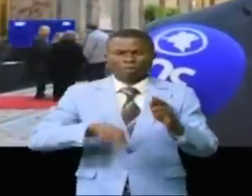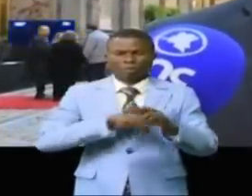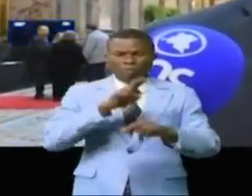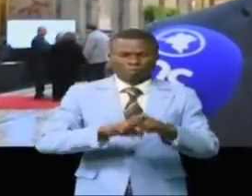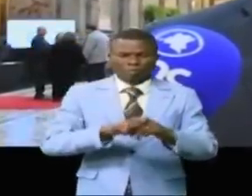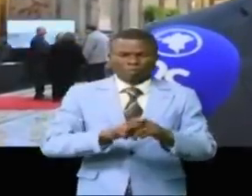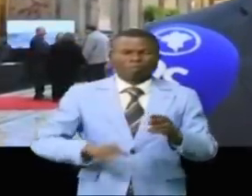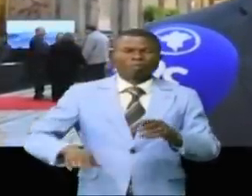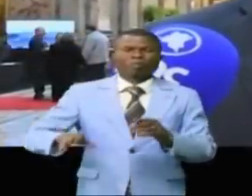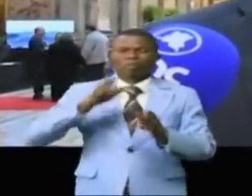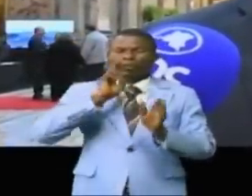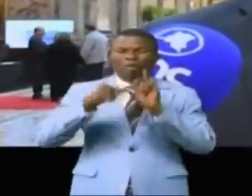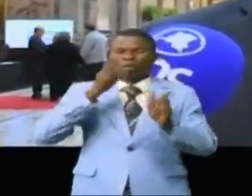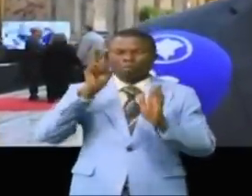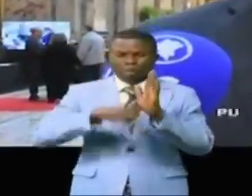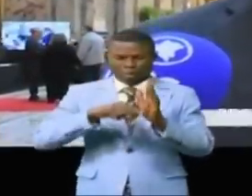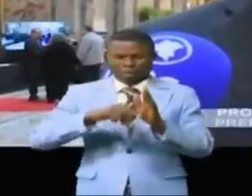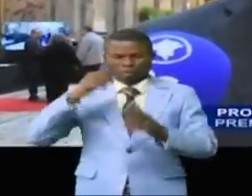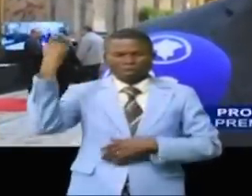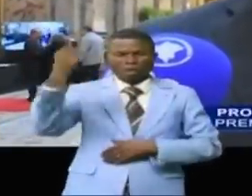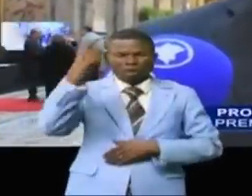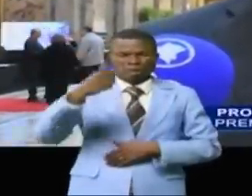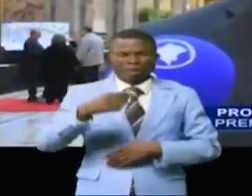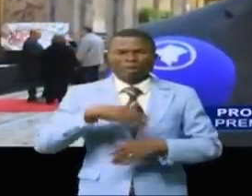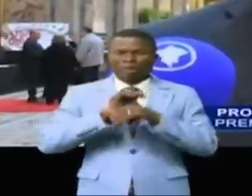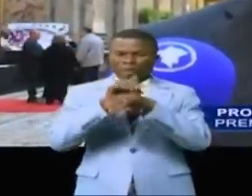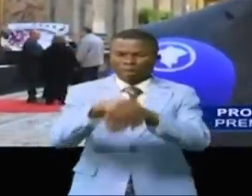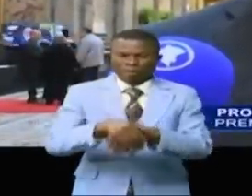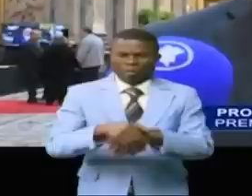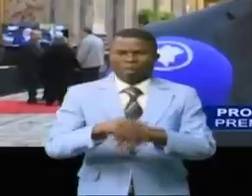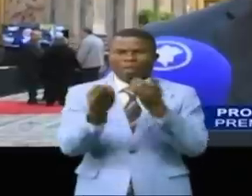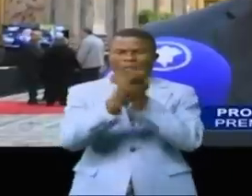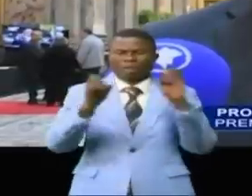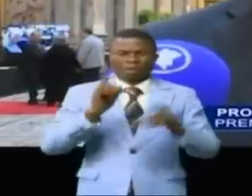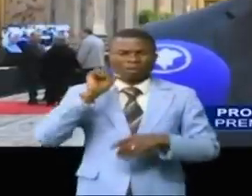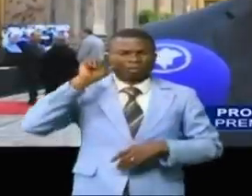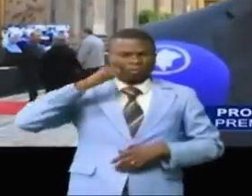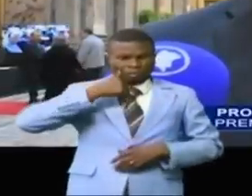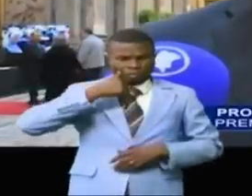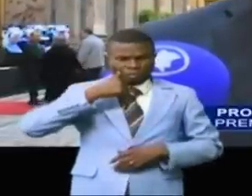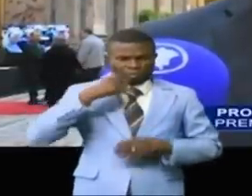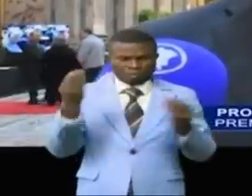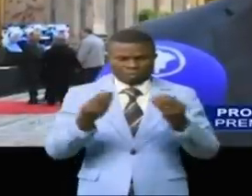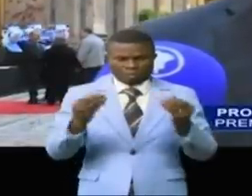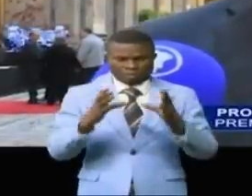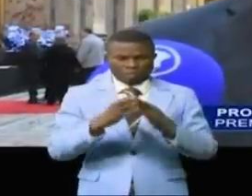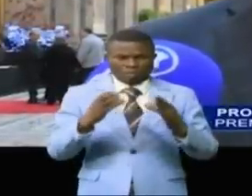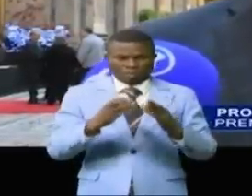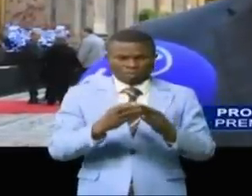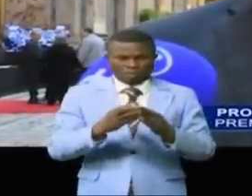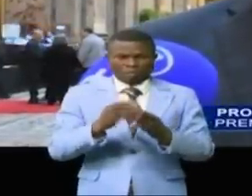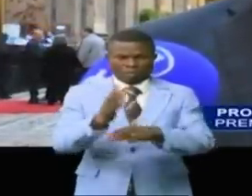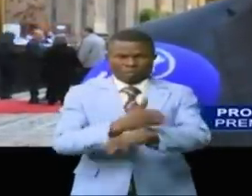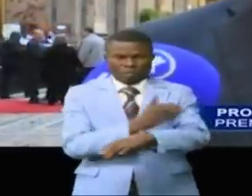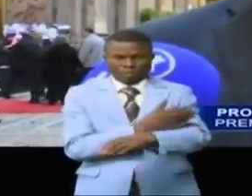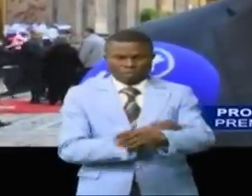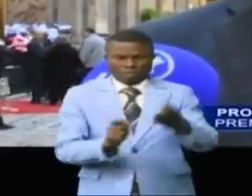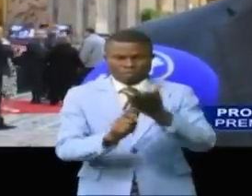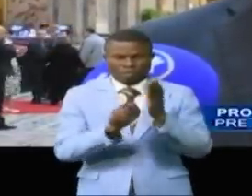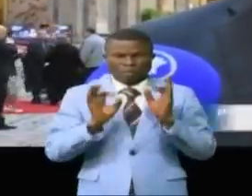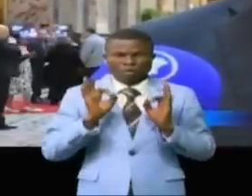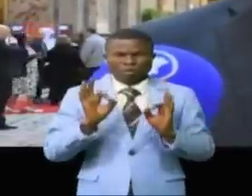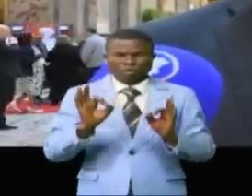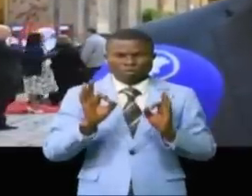des États peuvent jouer dans l'avènement de la démocratie de demain? Parce qu'avec l'évolution des nouvelles